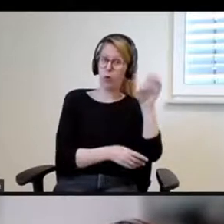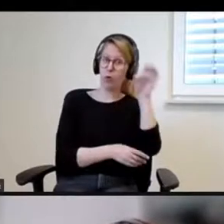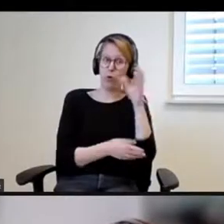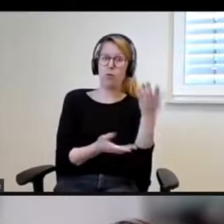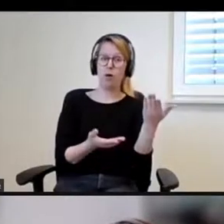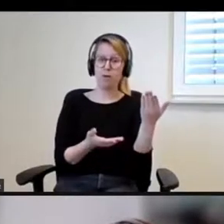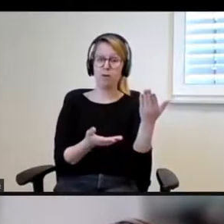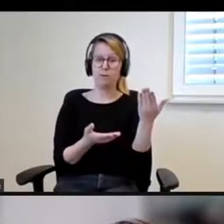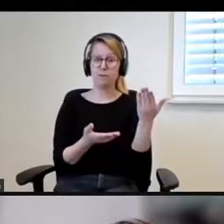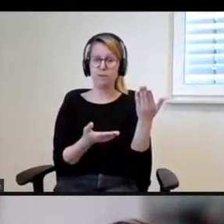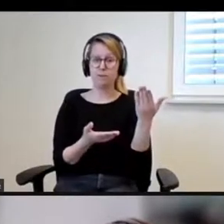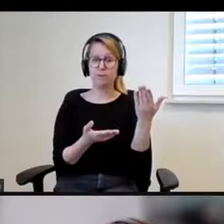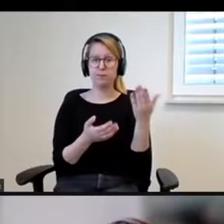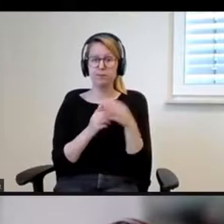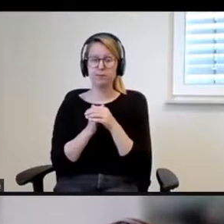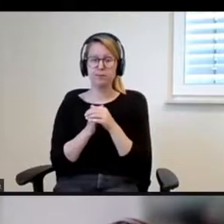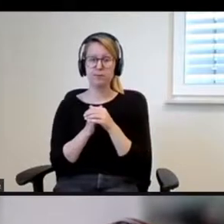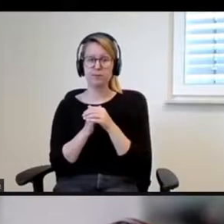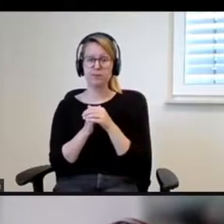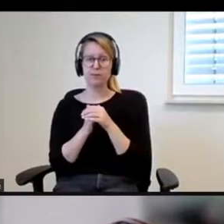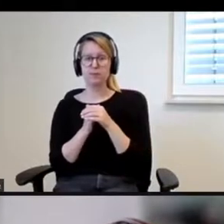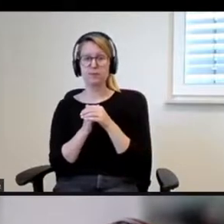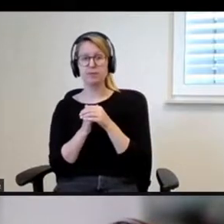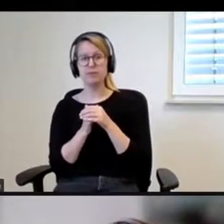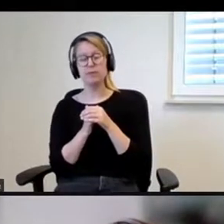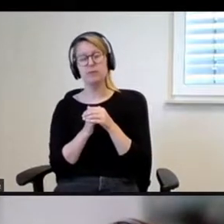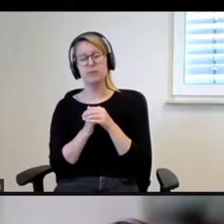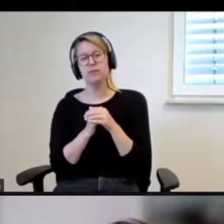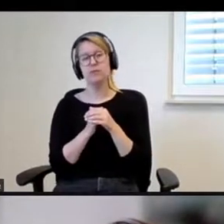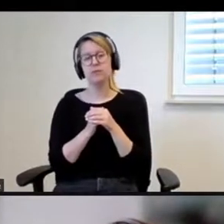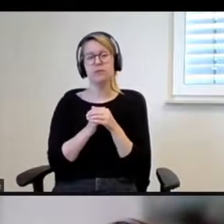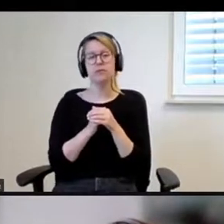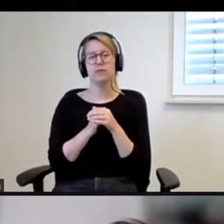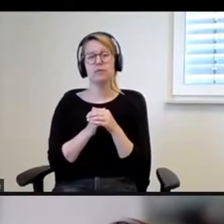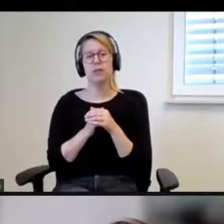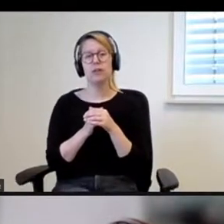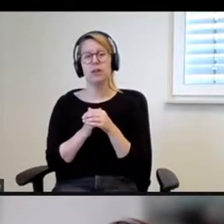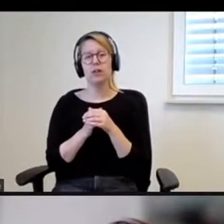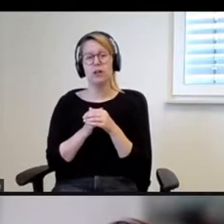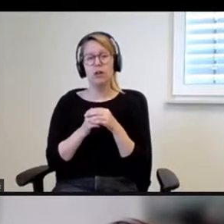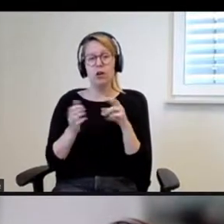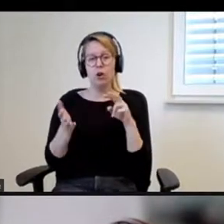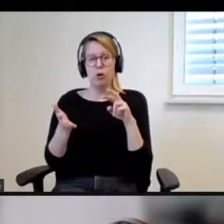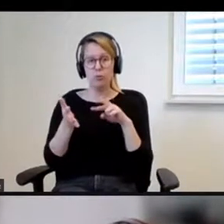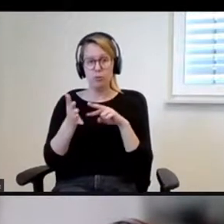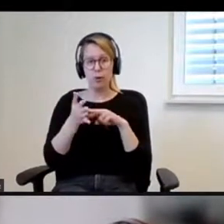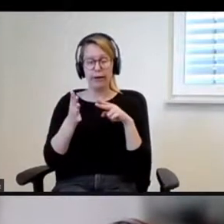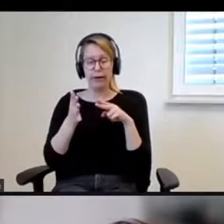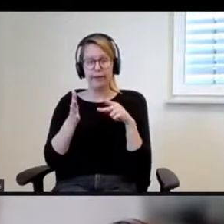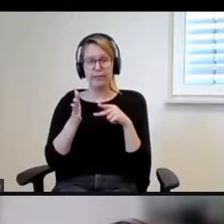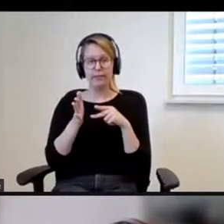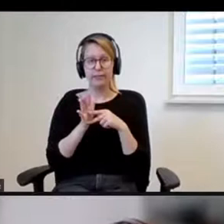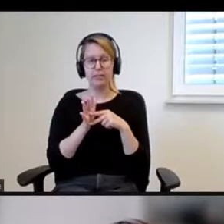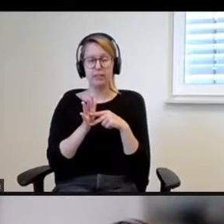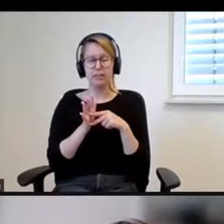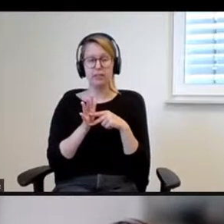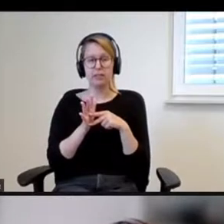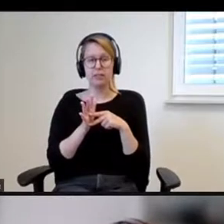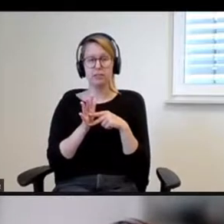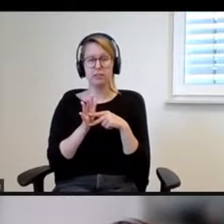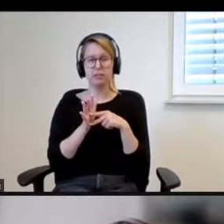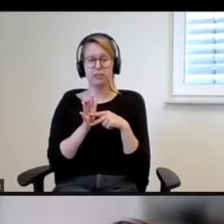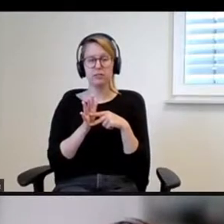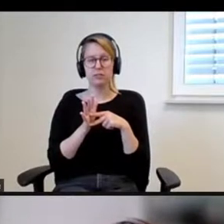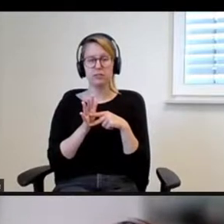et l'appui politique qui effectivement fait que cette thématique devient de plus en plus une thématique qui est prise